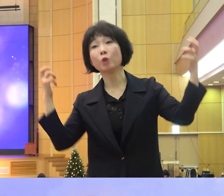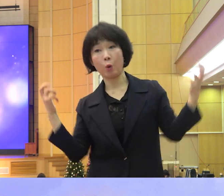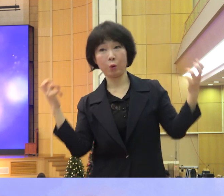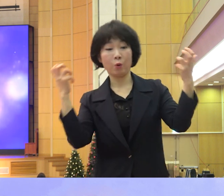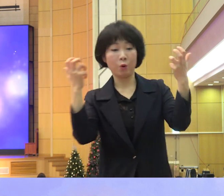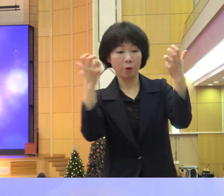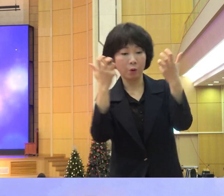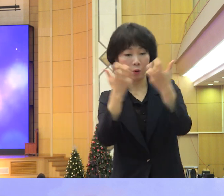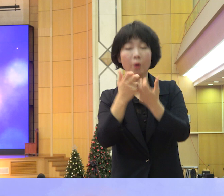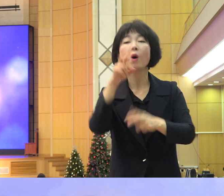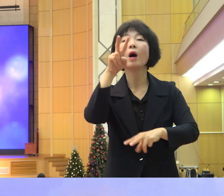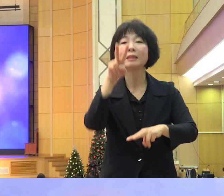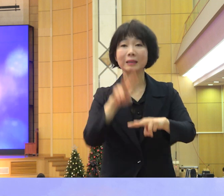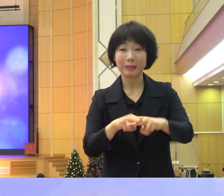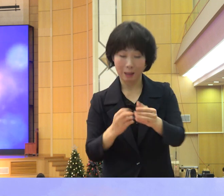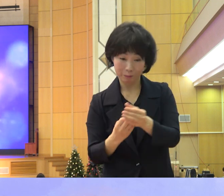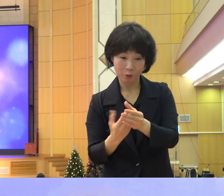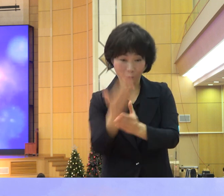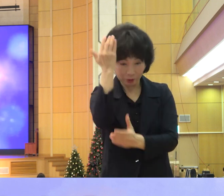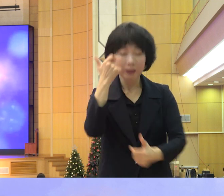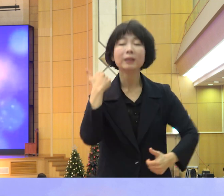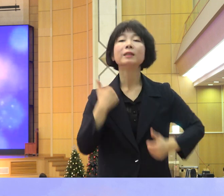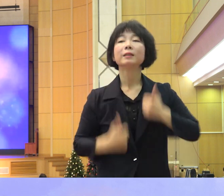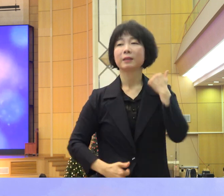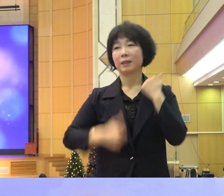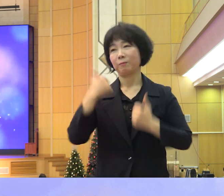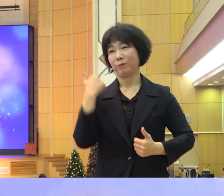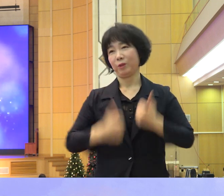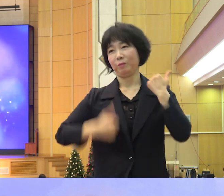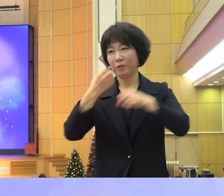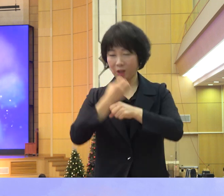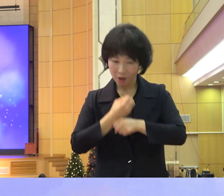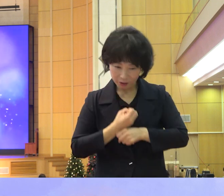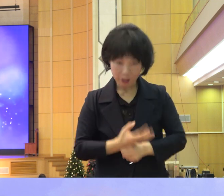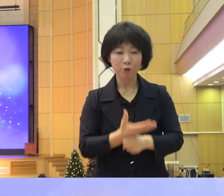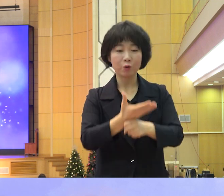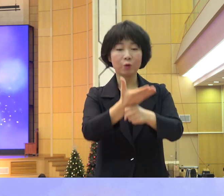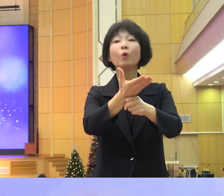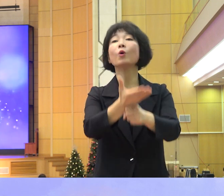찬송이 넘쳐요. 샘솟는 기쁨